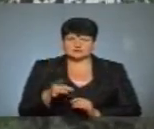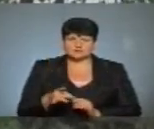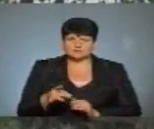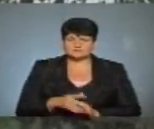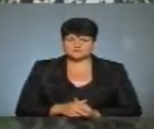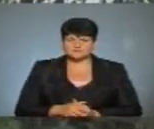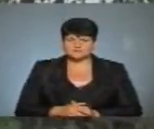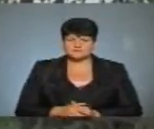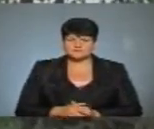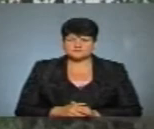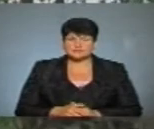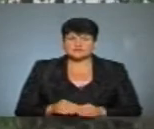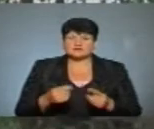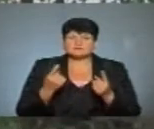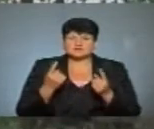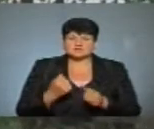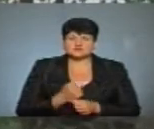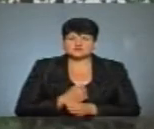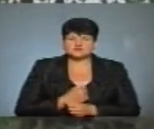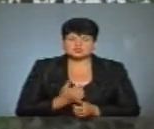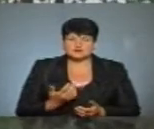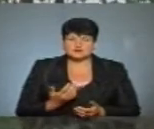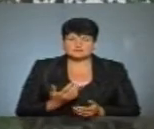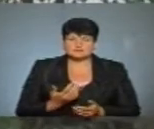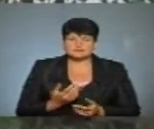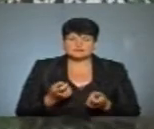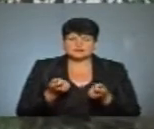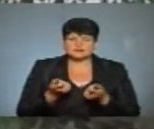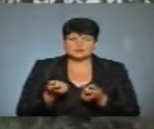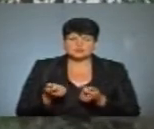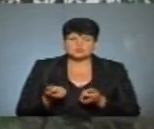районі. На превеликий жаль, дещо